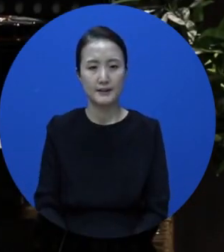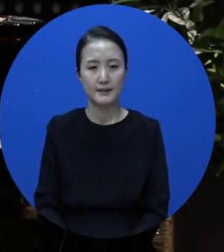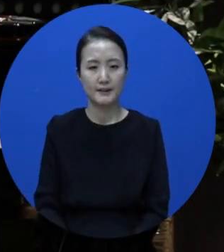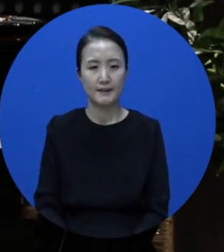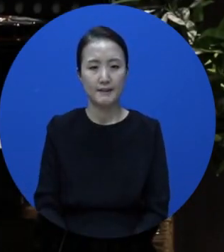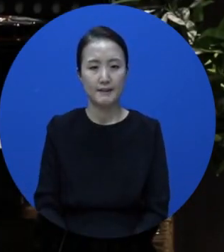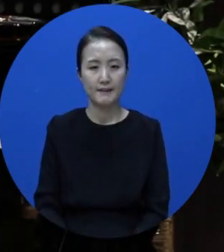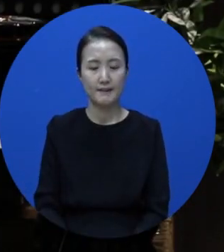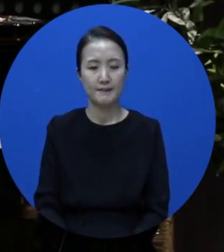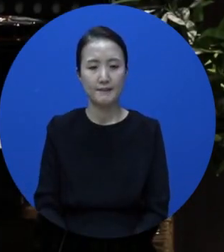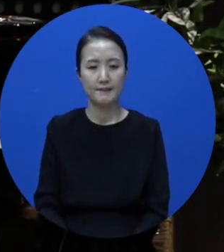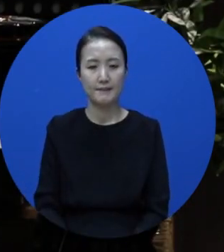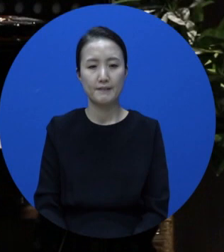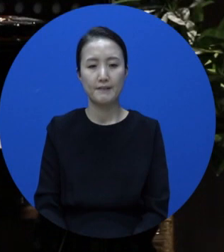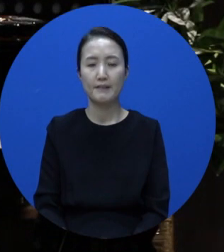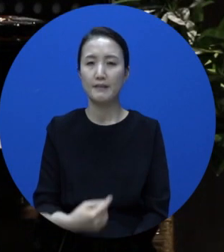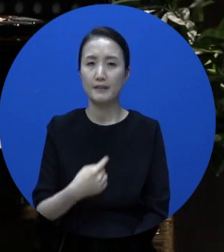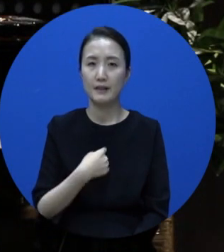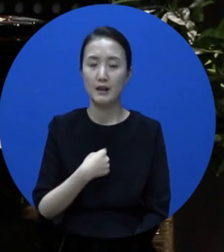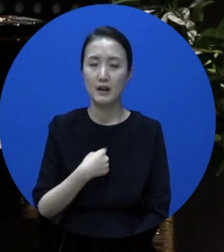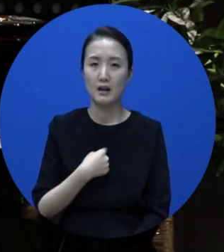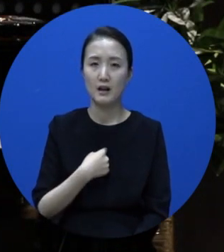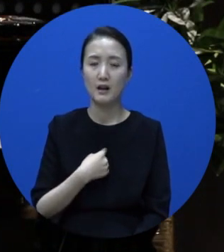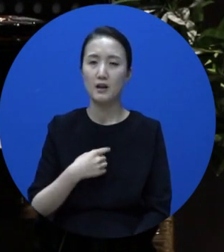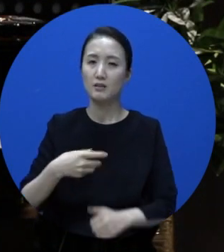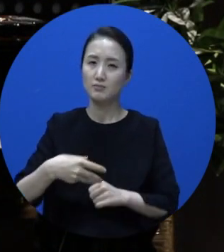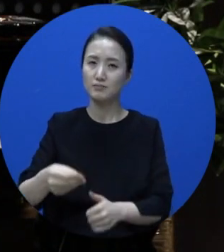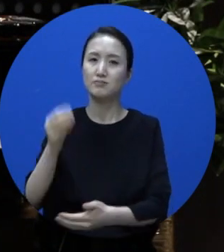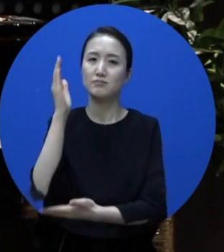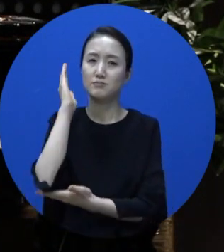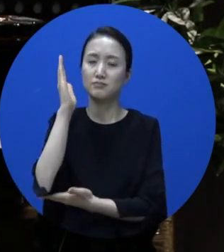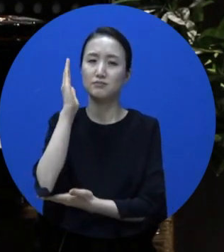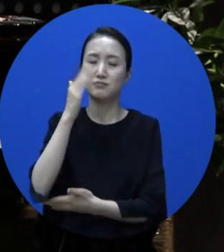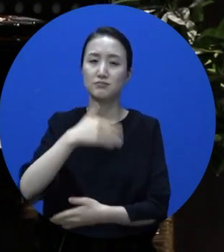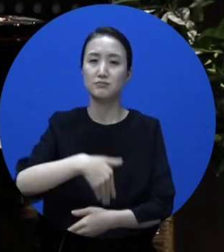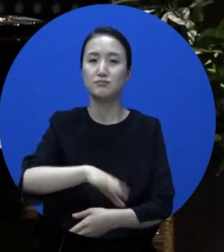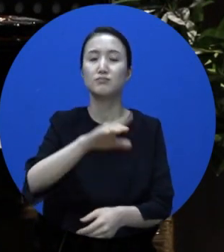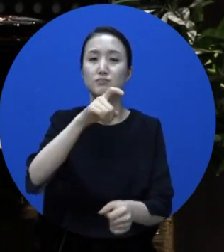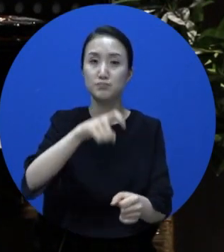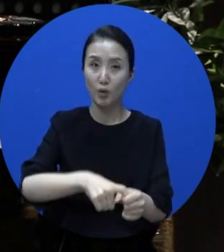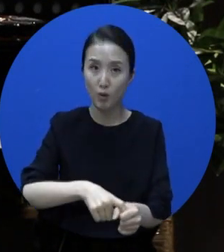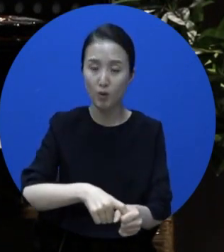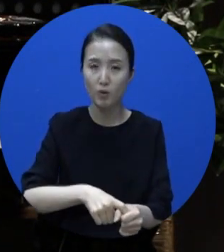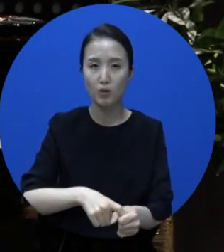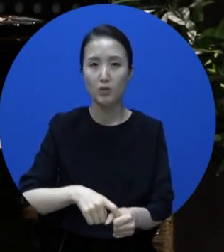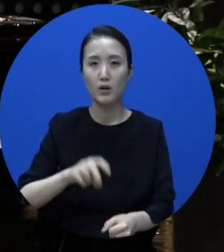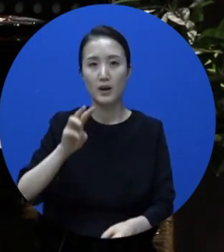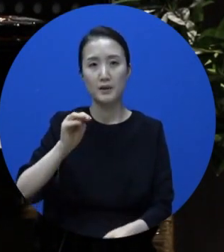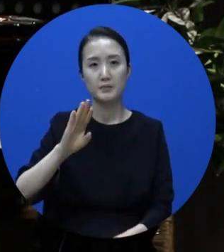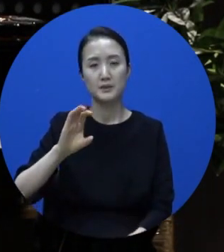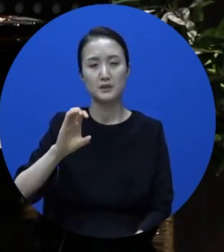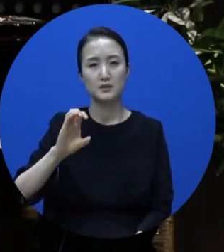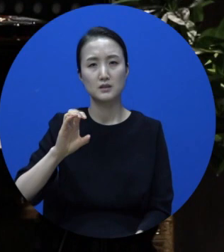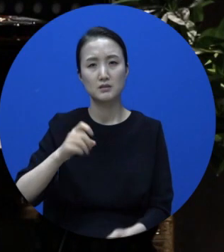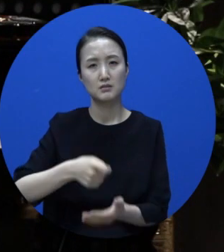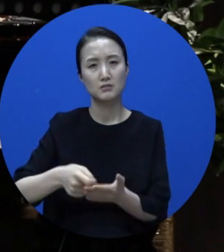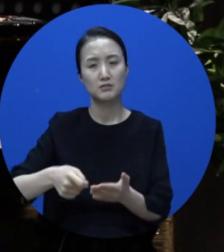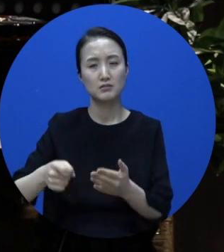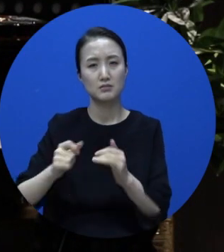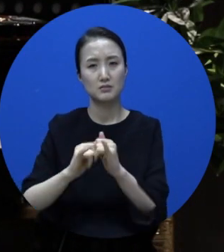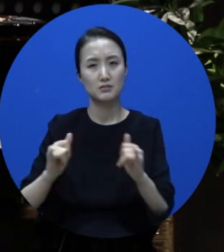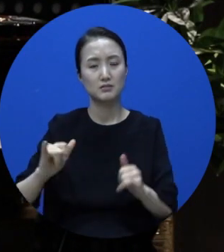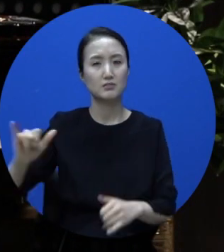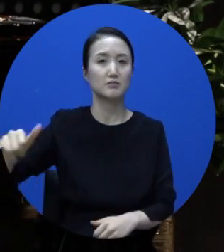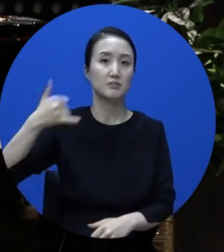강연 하러 가는 길에 한 기자한테 전화가 왔어 정말 재미 있었던 일입니다 mbc 기자 협회 전화 갖습니다